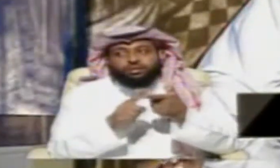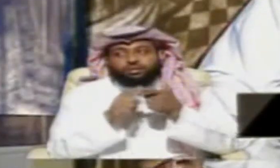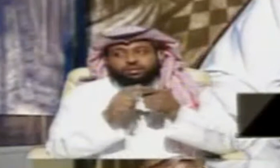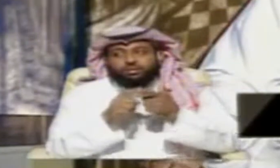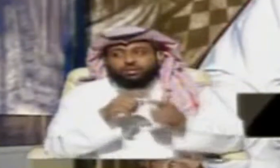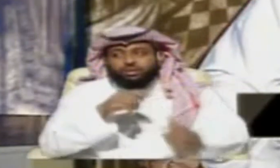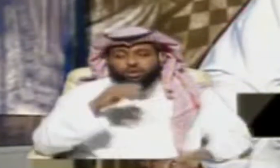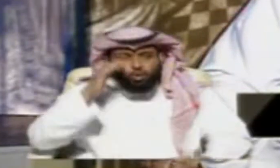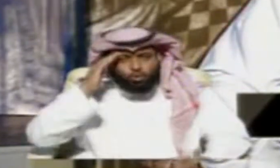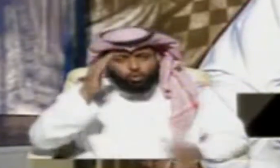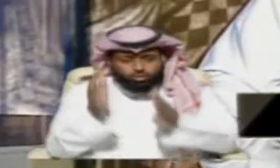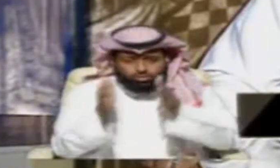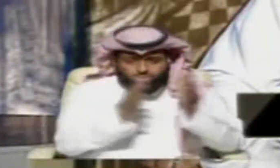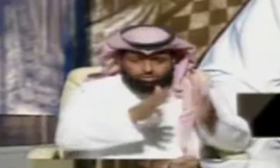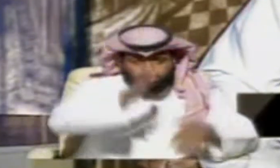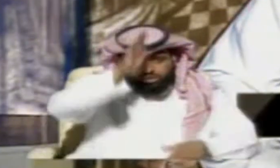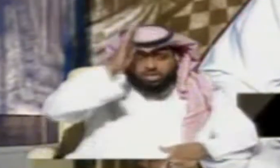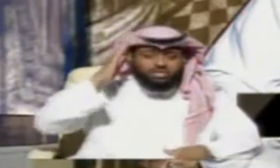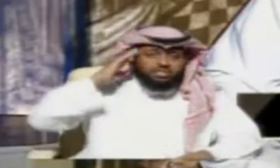نزار من العراق،